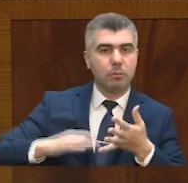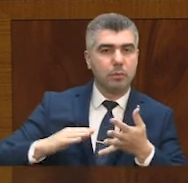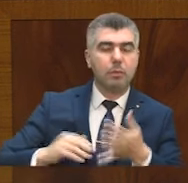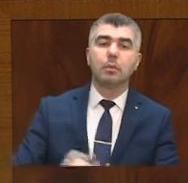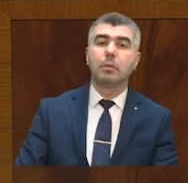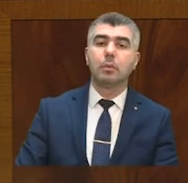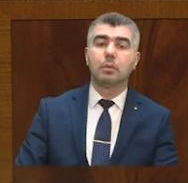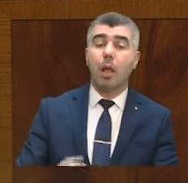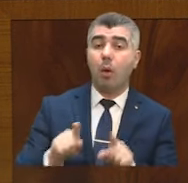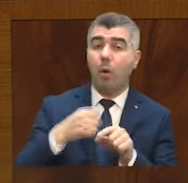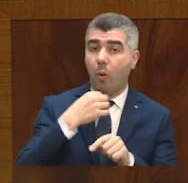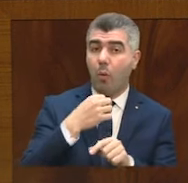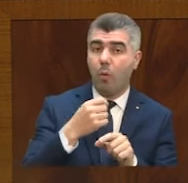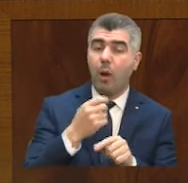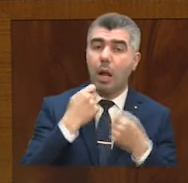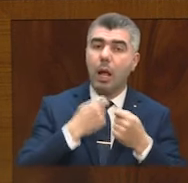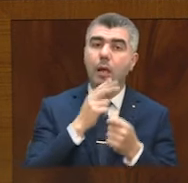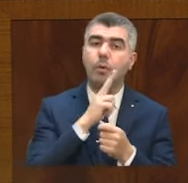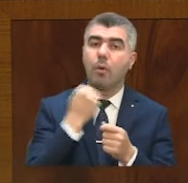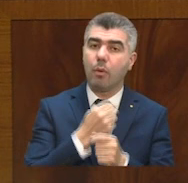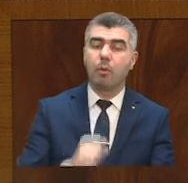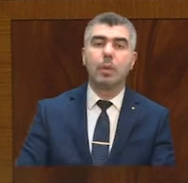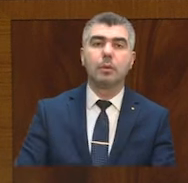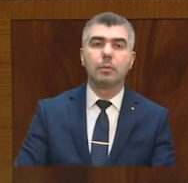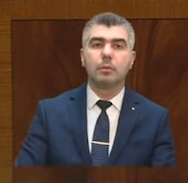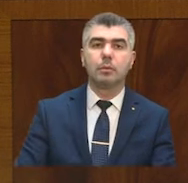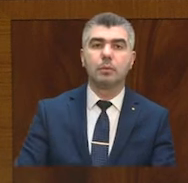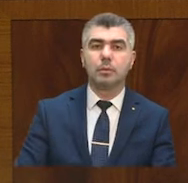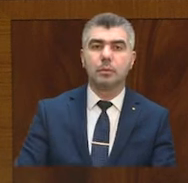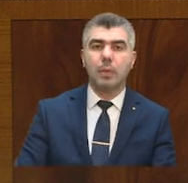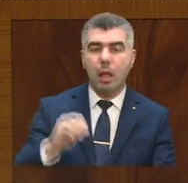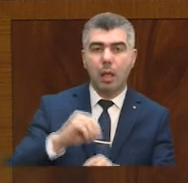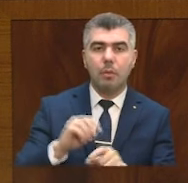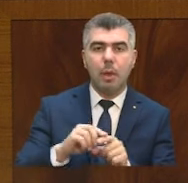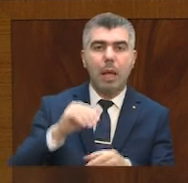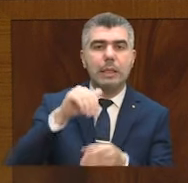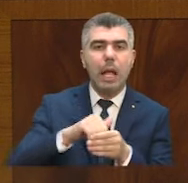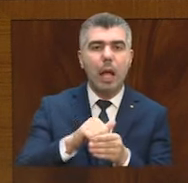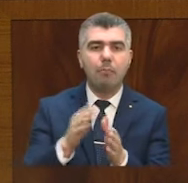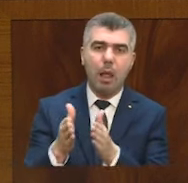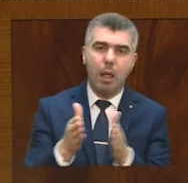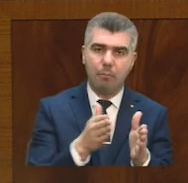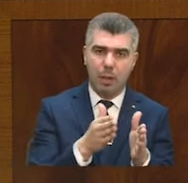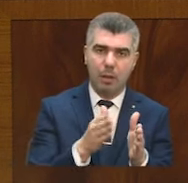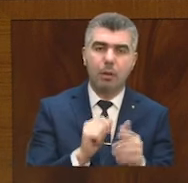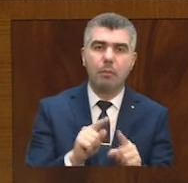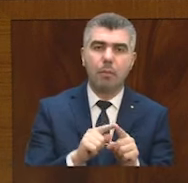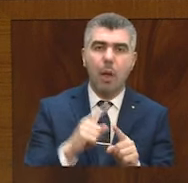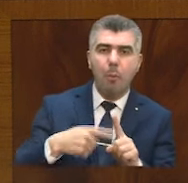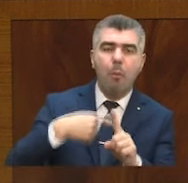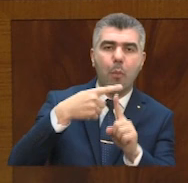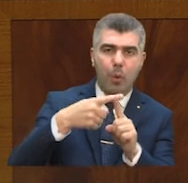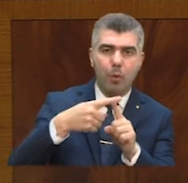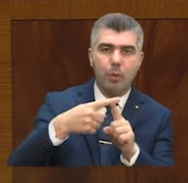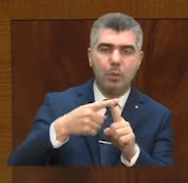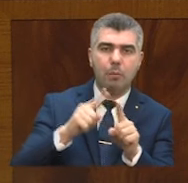كذلك السيد رئيس الحكومه بان في الحملات الانتخابيه ديالكم رفعتوا يعني السقف ودرت